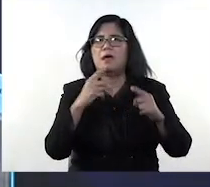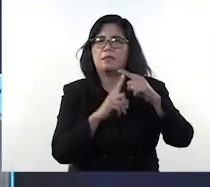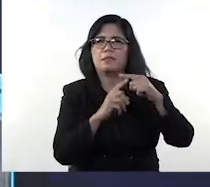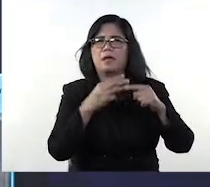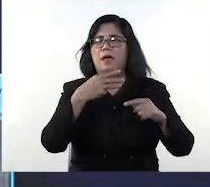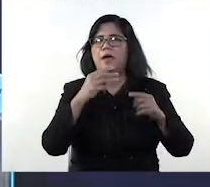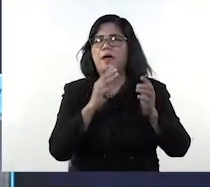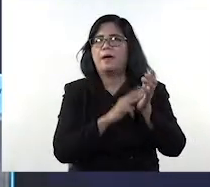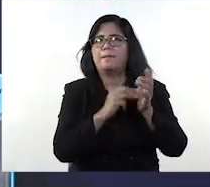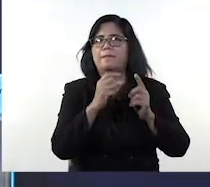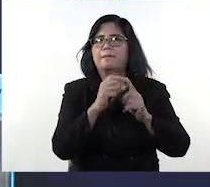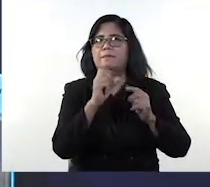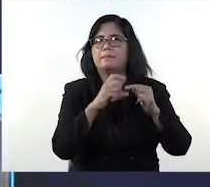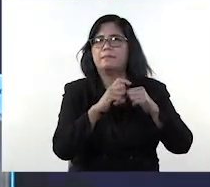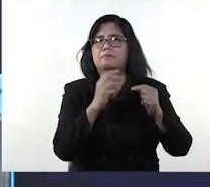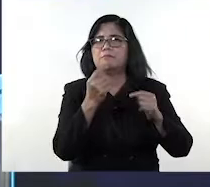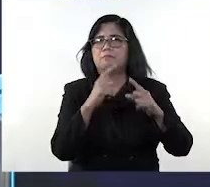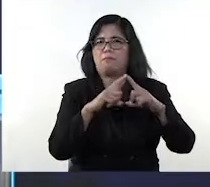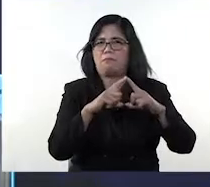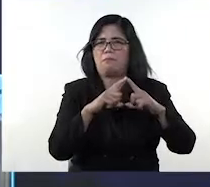Hai saya mengajak kita berpikir